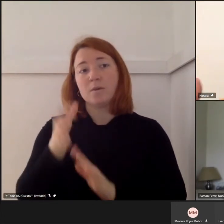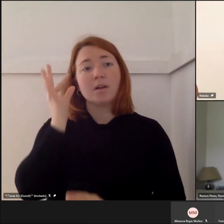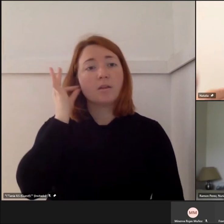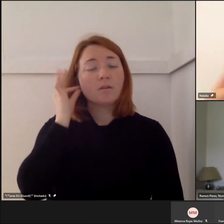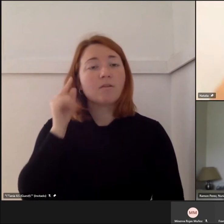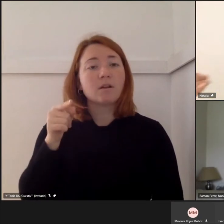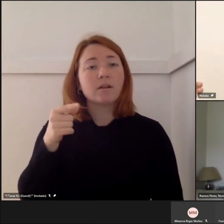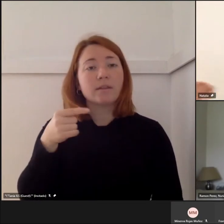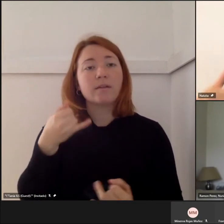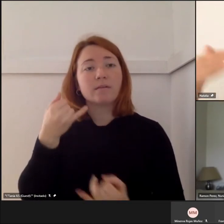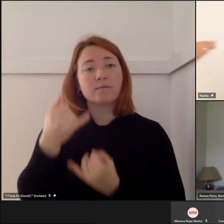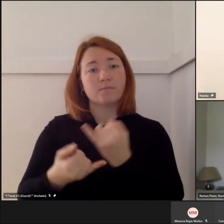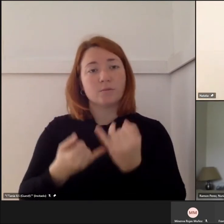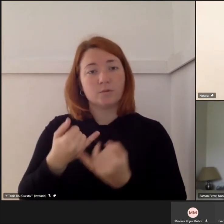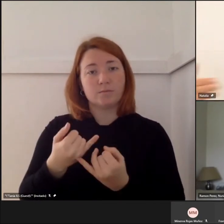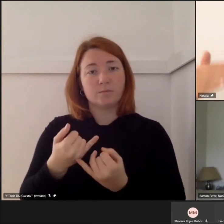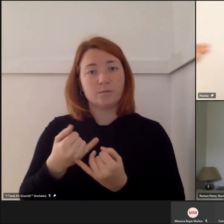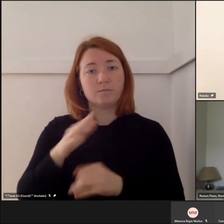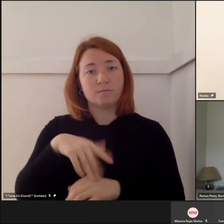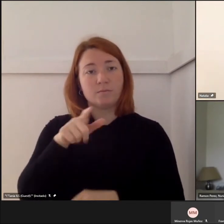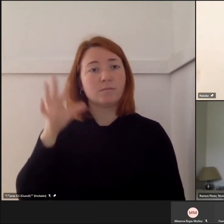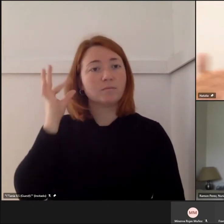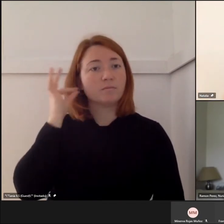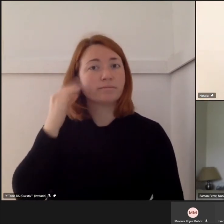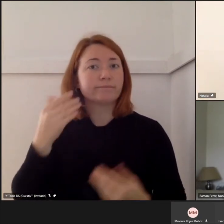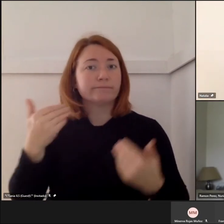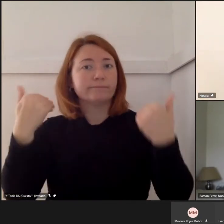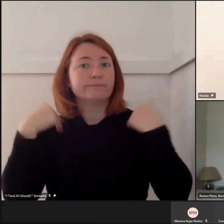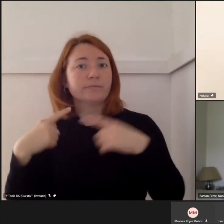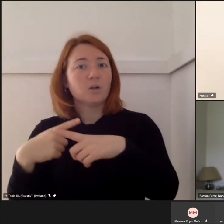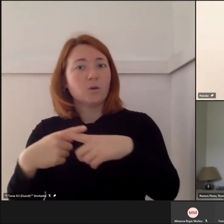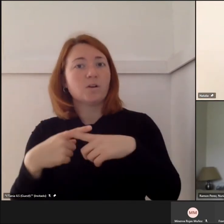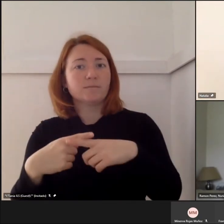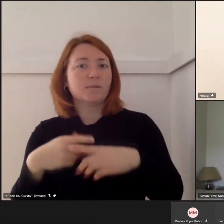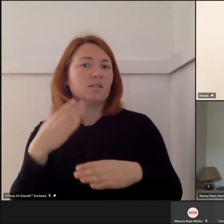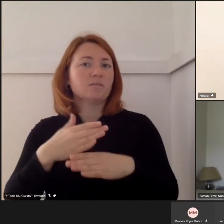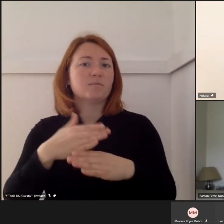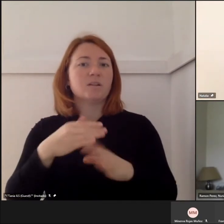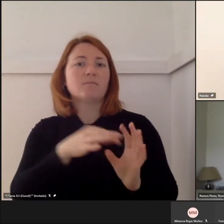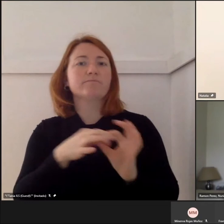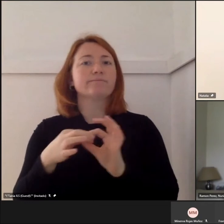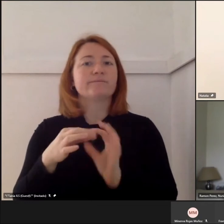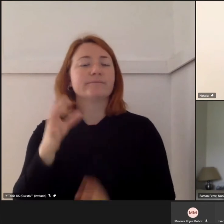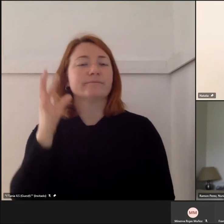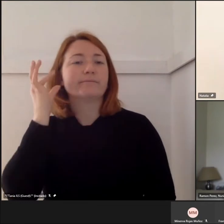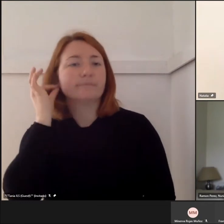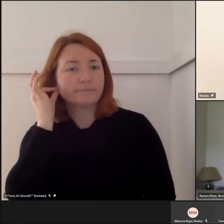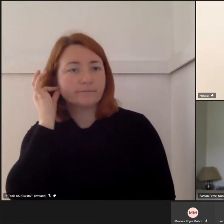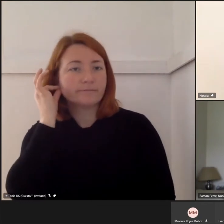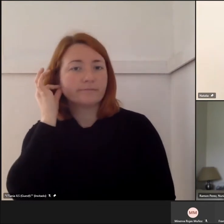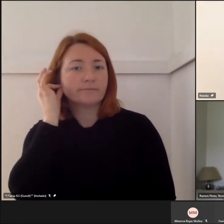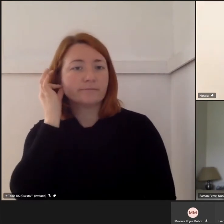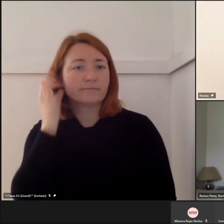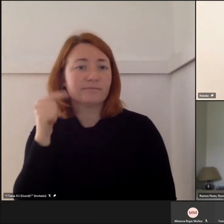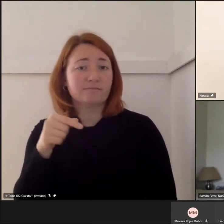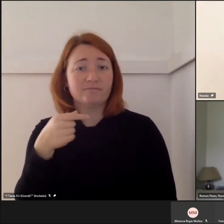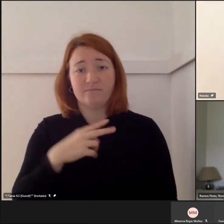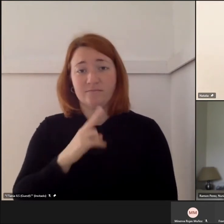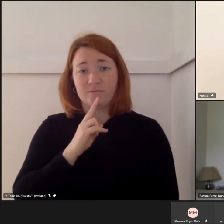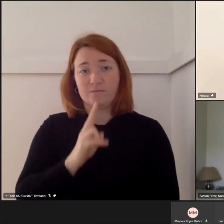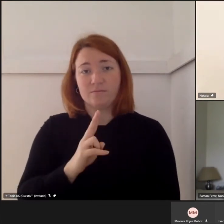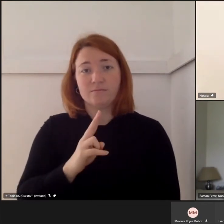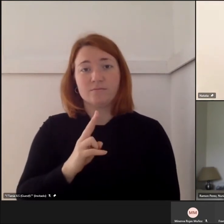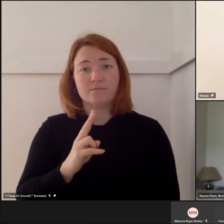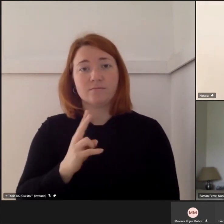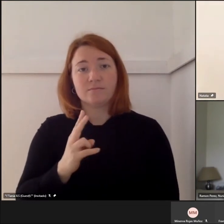problema la conciliació de dones, és a dir, la corresponsabilitat i la conciliació és un tema de dones, no? Llavors, les excedències, evidentment, i efectivament, com deies tu, no? Vull dir,